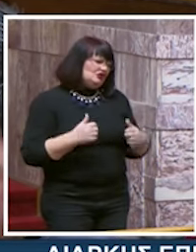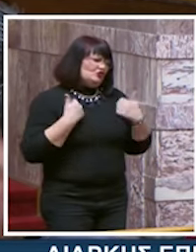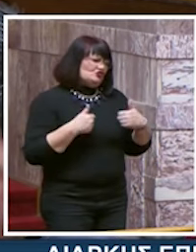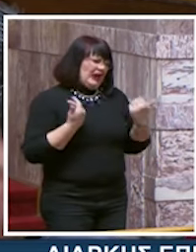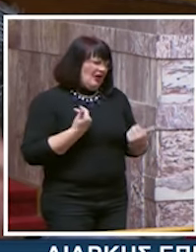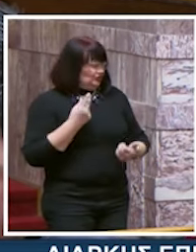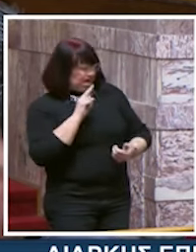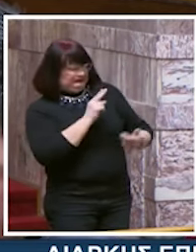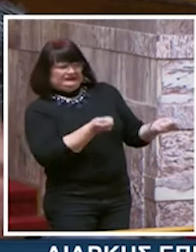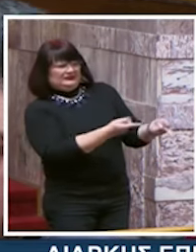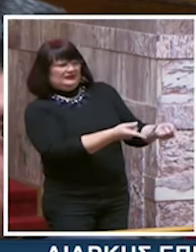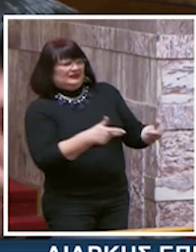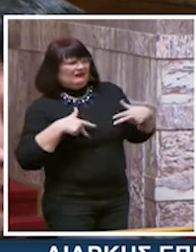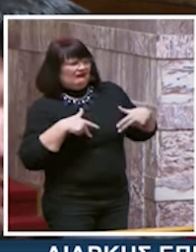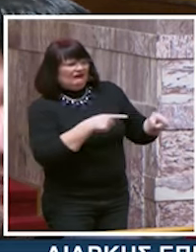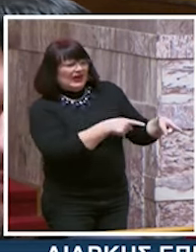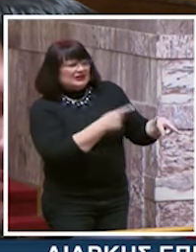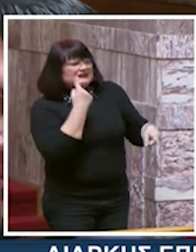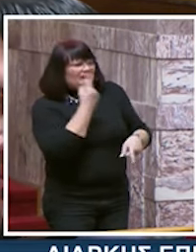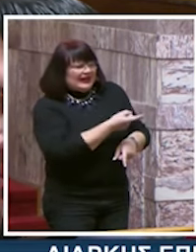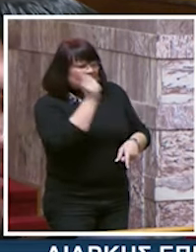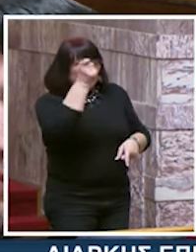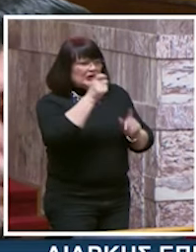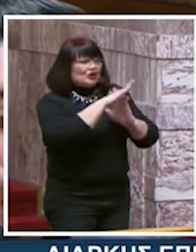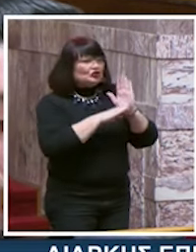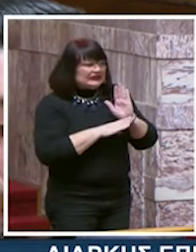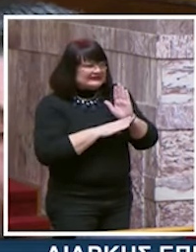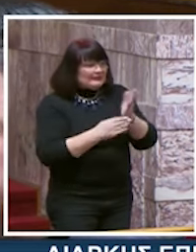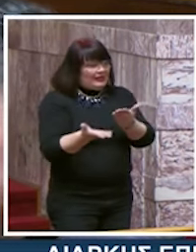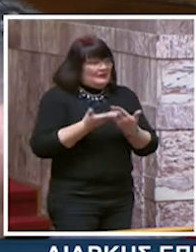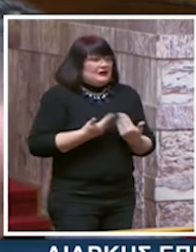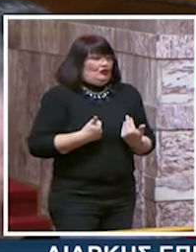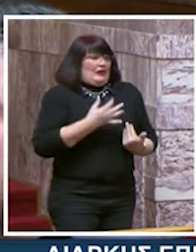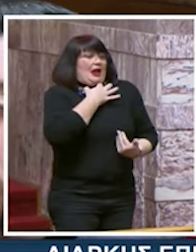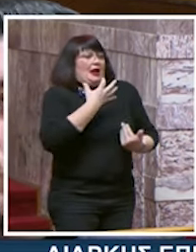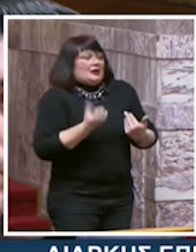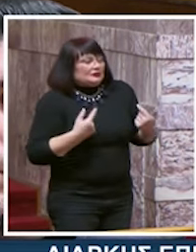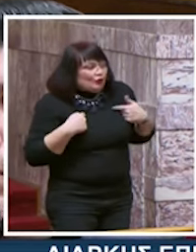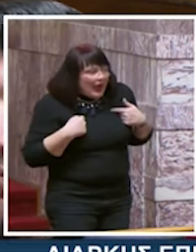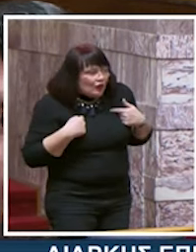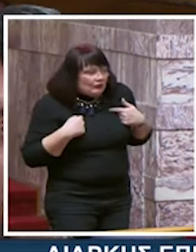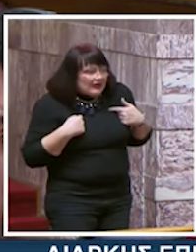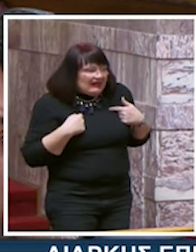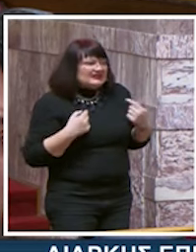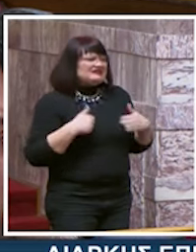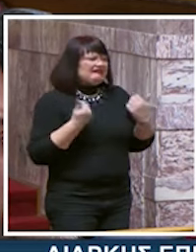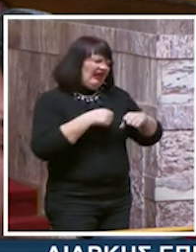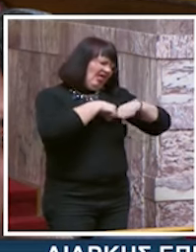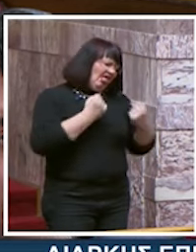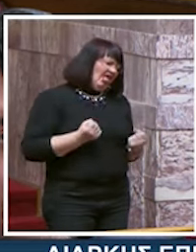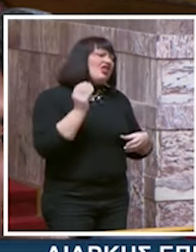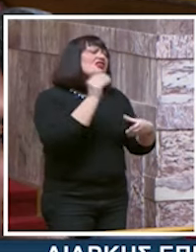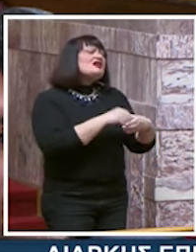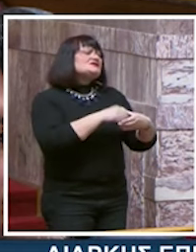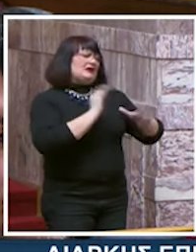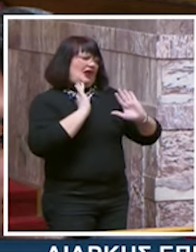τους νέους, μας δείχνει ότι αυτό το πολιτικό σύστημα δεν λειτουργεί για τις ανάγκες μας και έτσι απομακρύνει τους νέους από τη συμμετοχή και στις